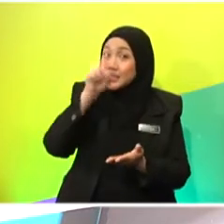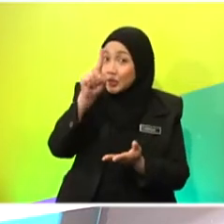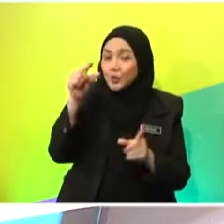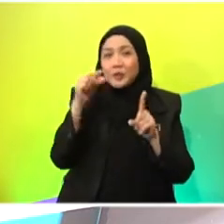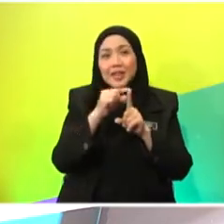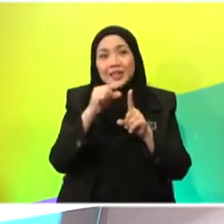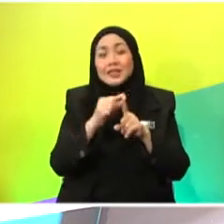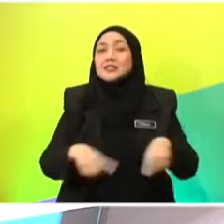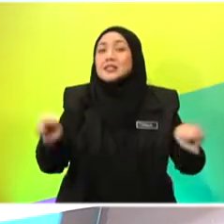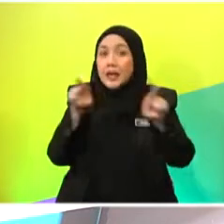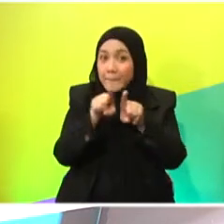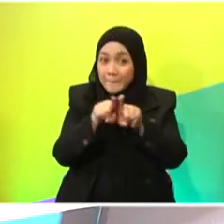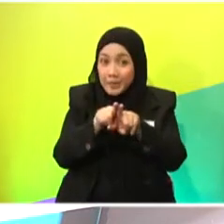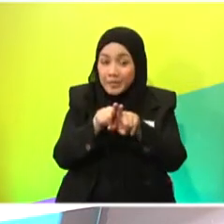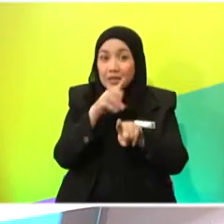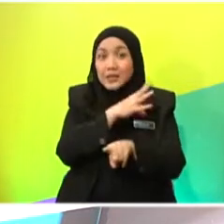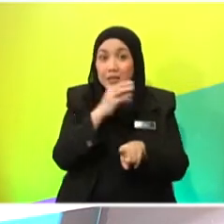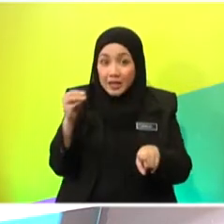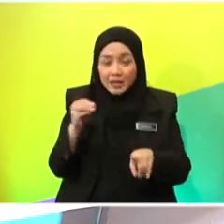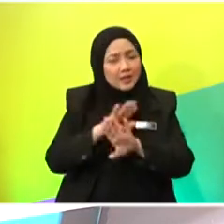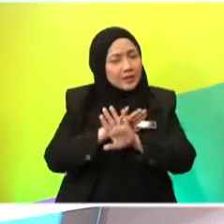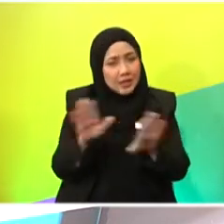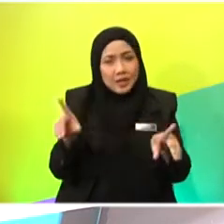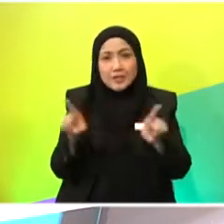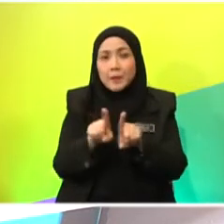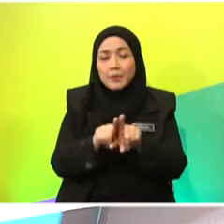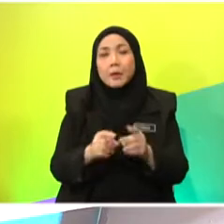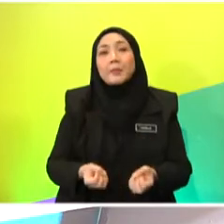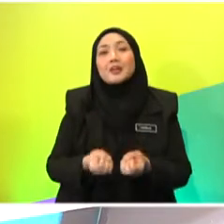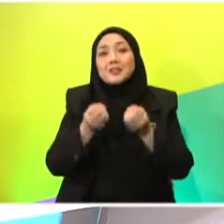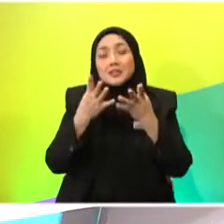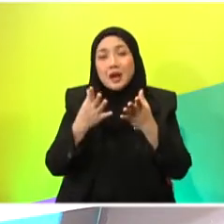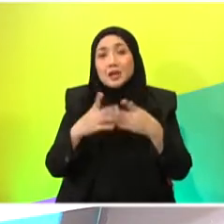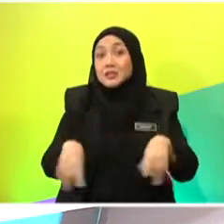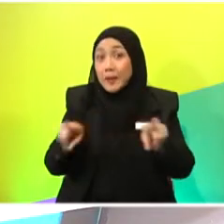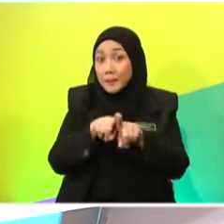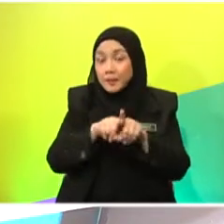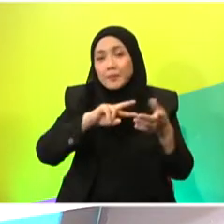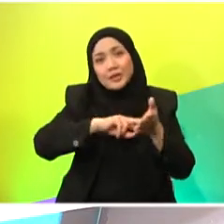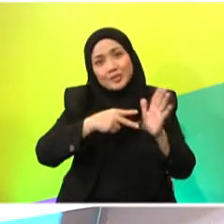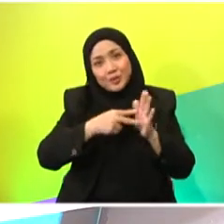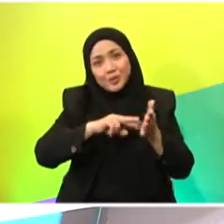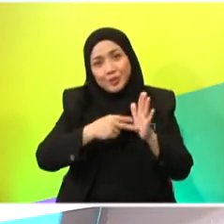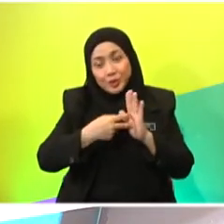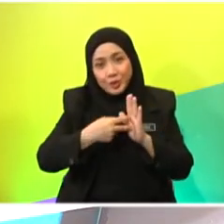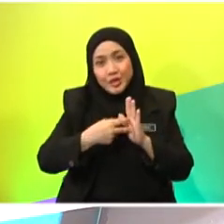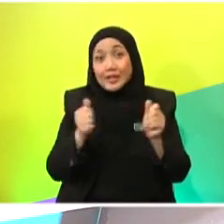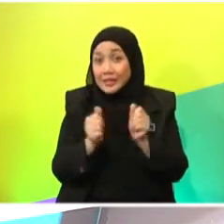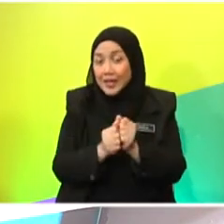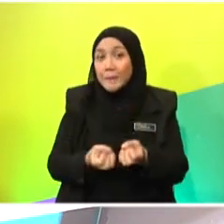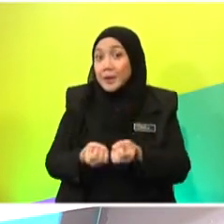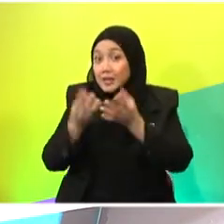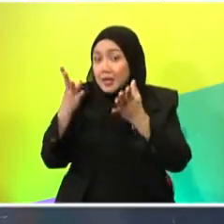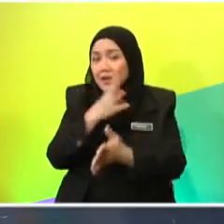dan tidak sama banyak ia membawa maksud yang sama macet tadi banyak sedikit karena sedikit sih